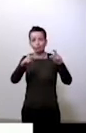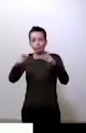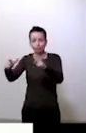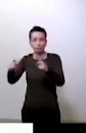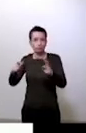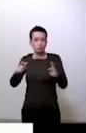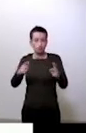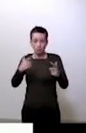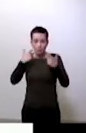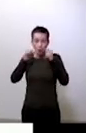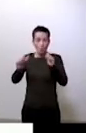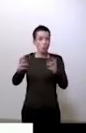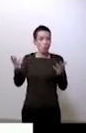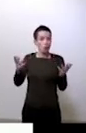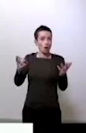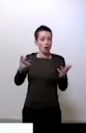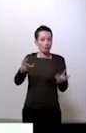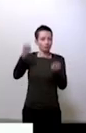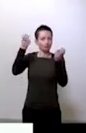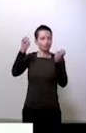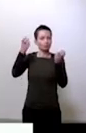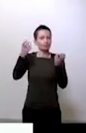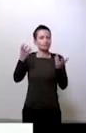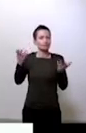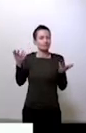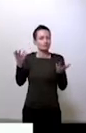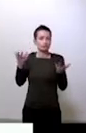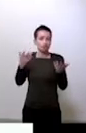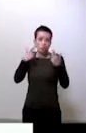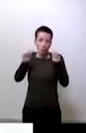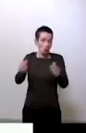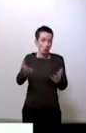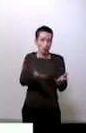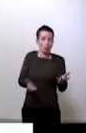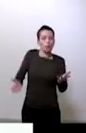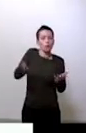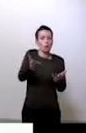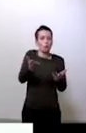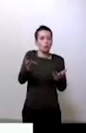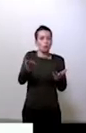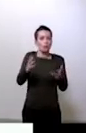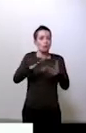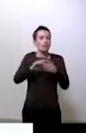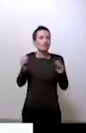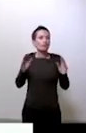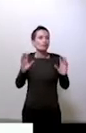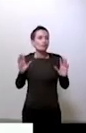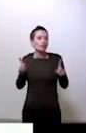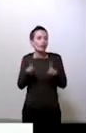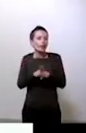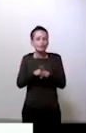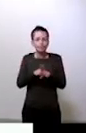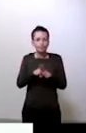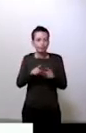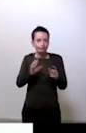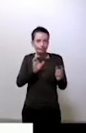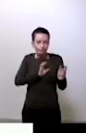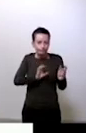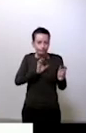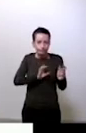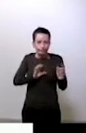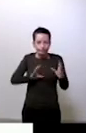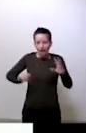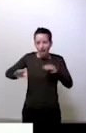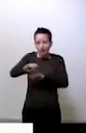voit, se manifeste sans contexte par une forme de réelle standardisation des agencements